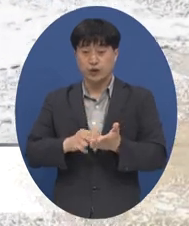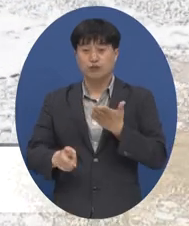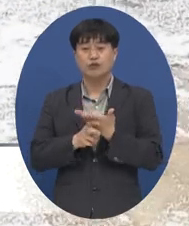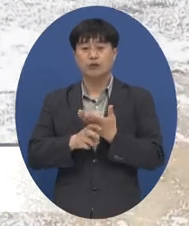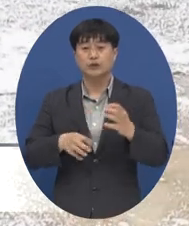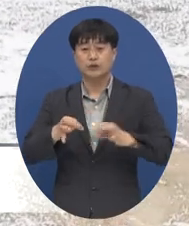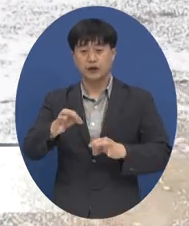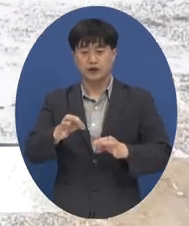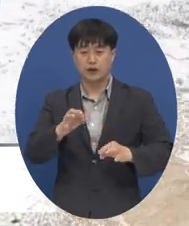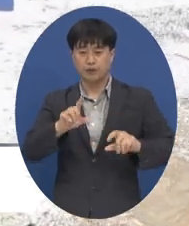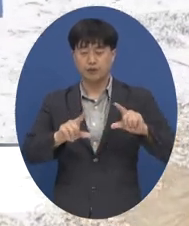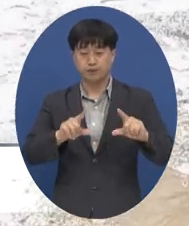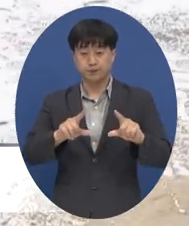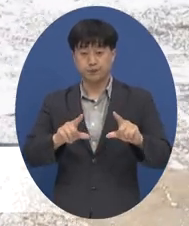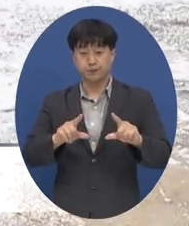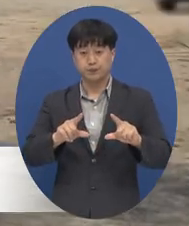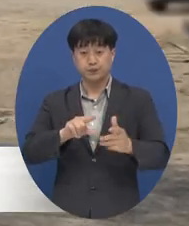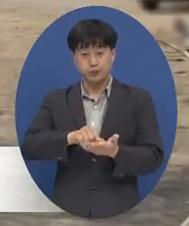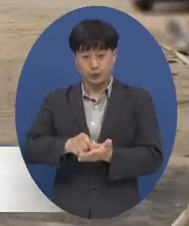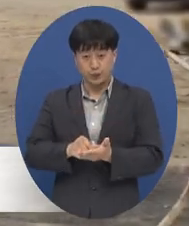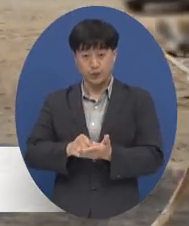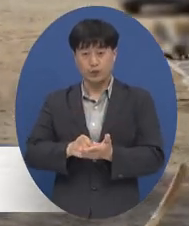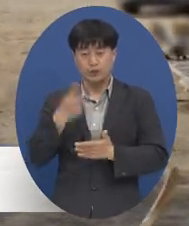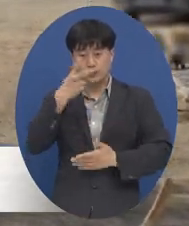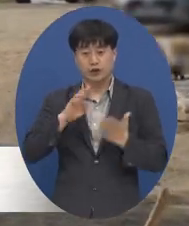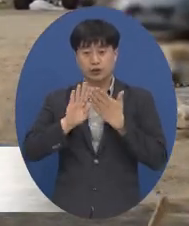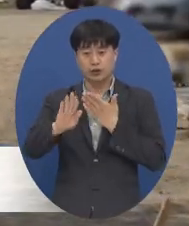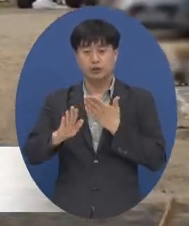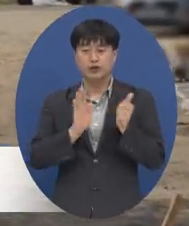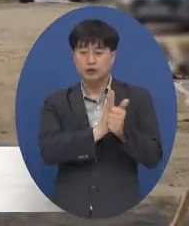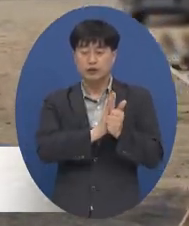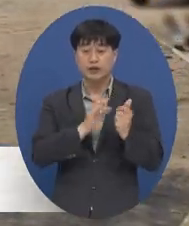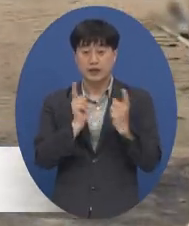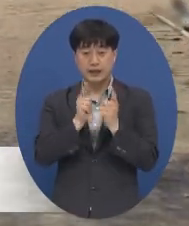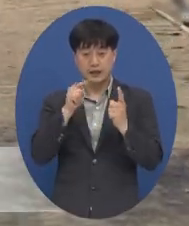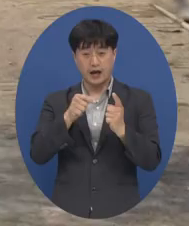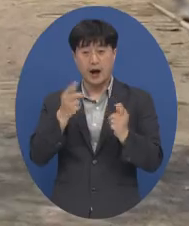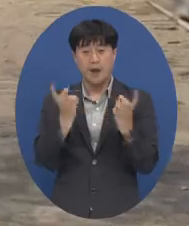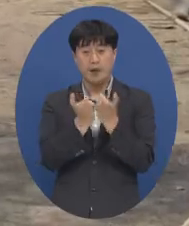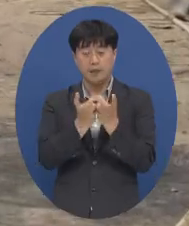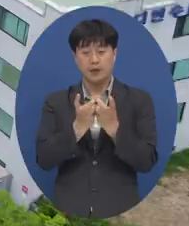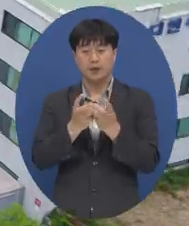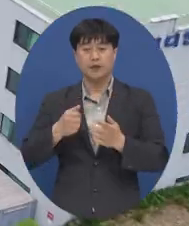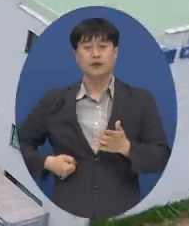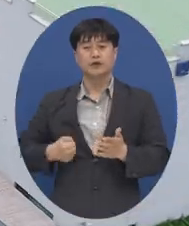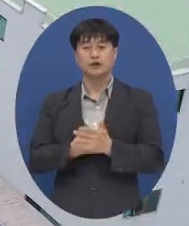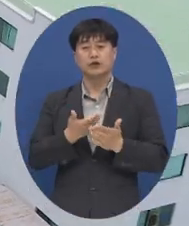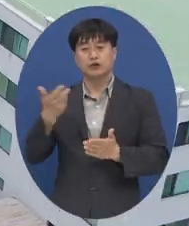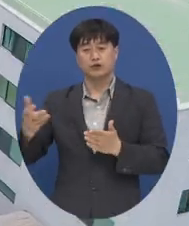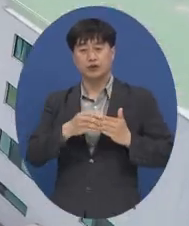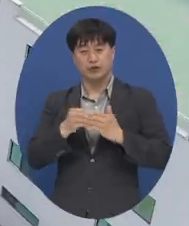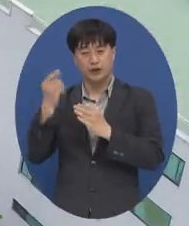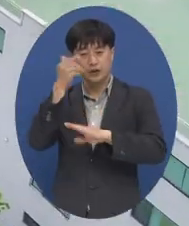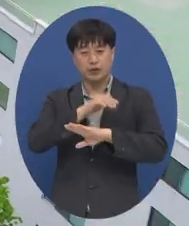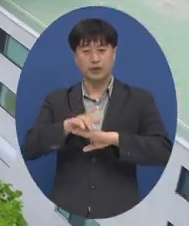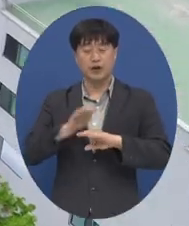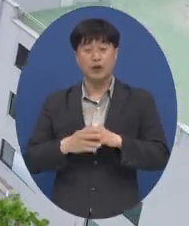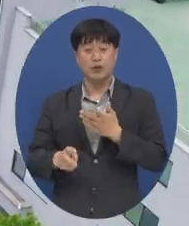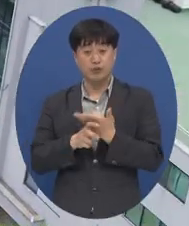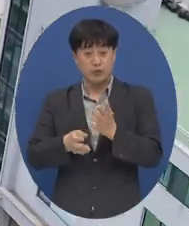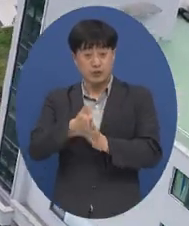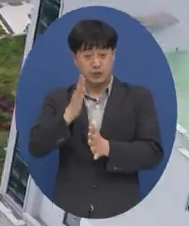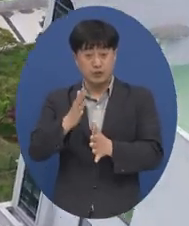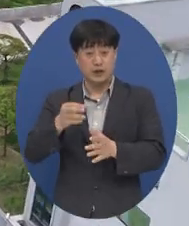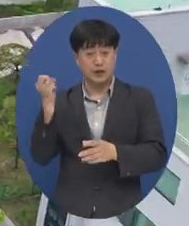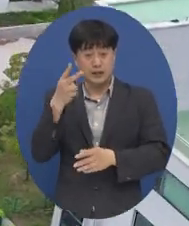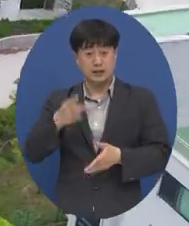영업 정도 등의 조사를 거쳐 지원 대상과 방식을 결정해 이주를 유도할 계획. 이 밖에도 불법 시설물 재발